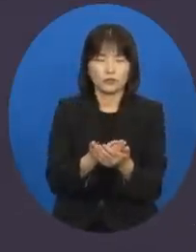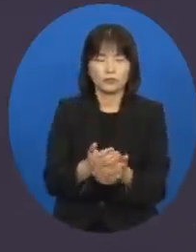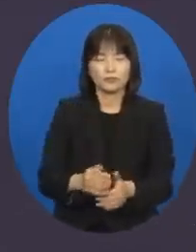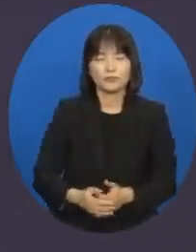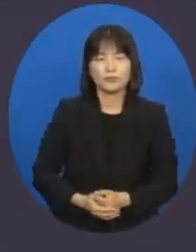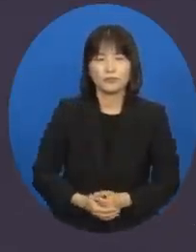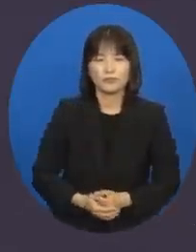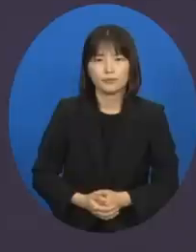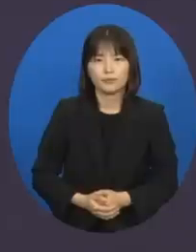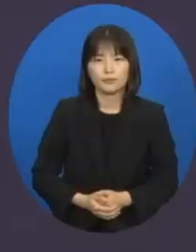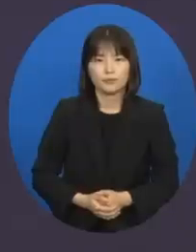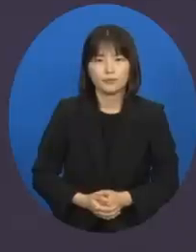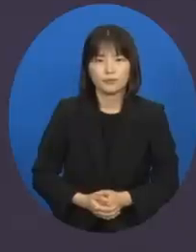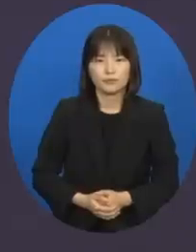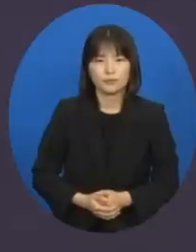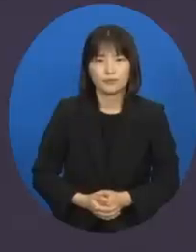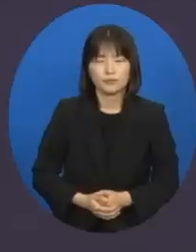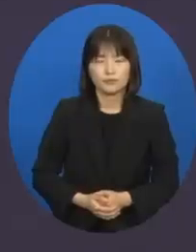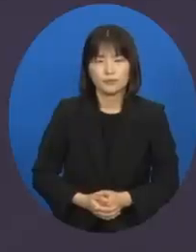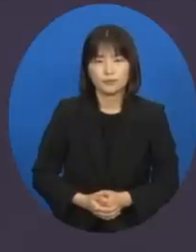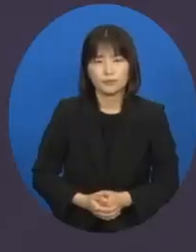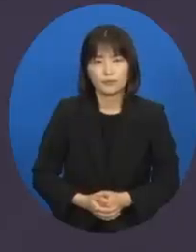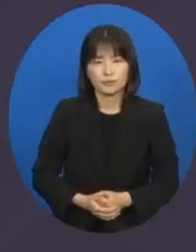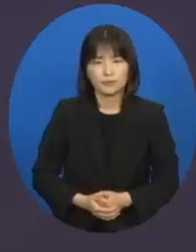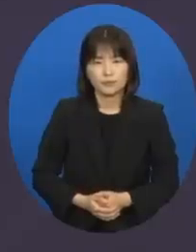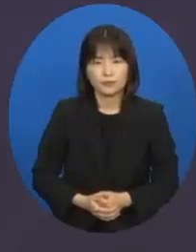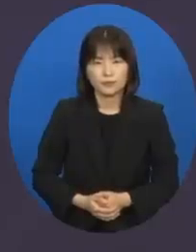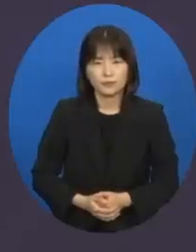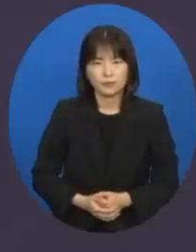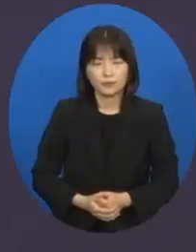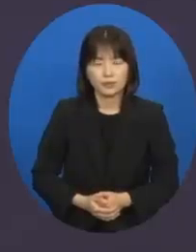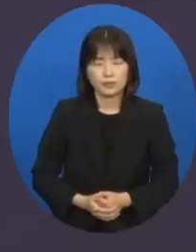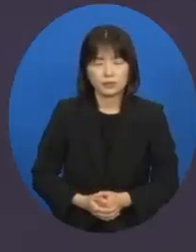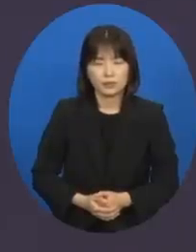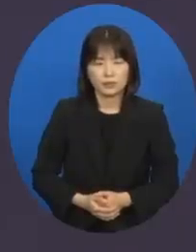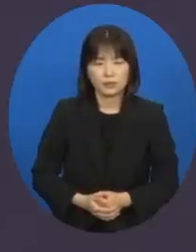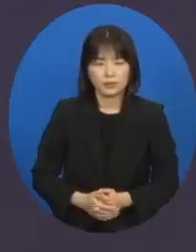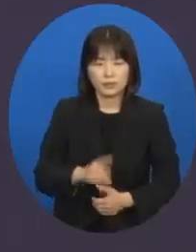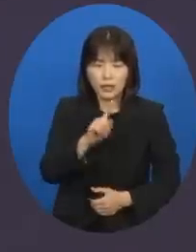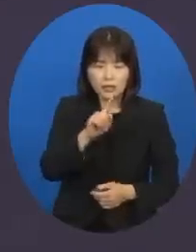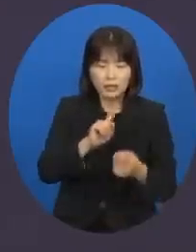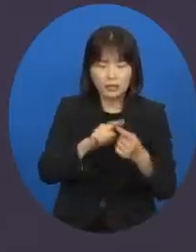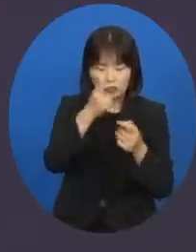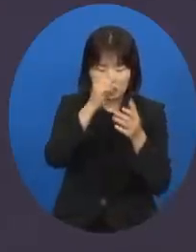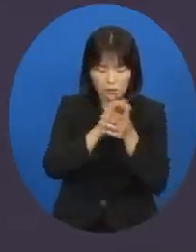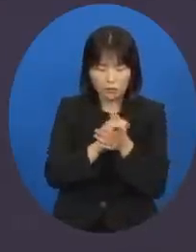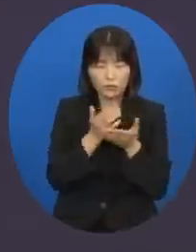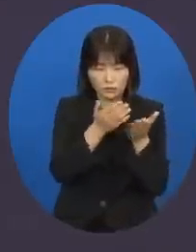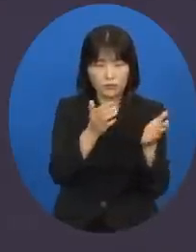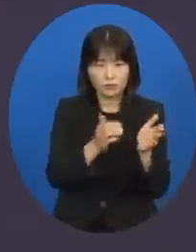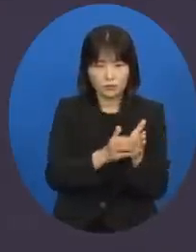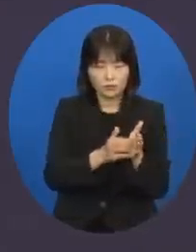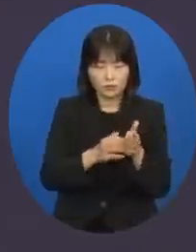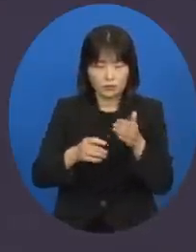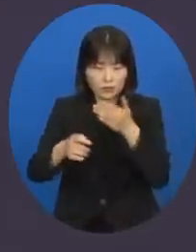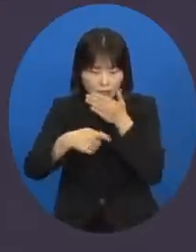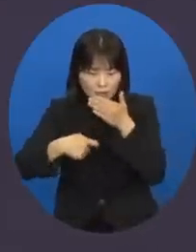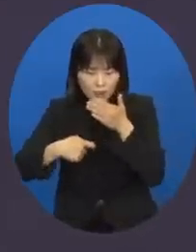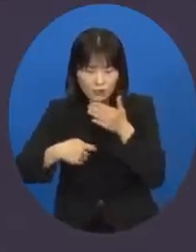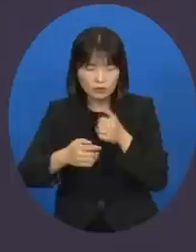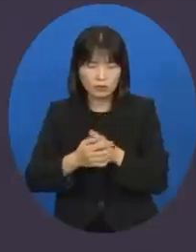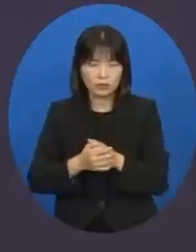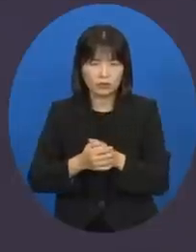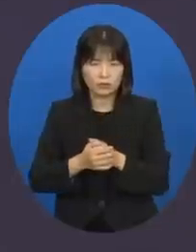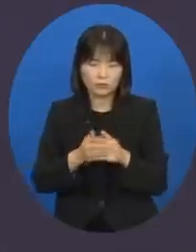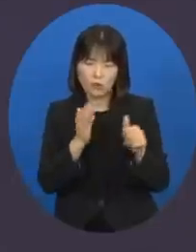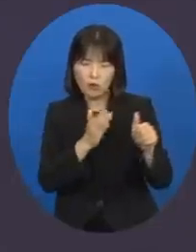remember me. 나를 기억해 주십시오. 단 이 하나만을 기도하게 돼요. 강도는 놀랍게도 이런 요청을 드리지